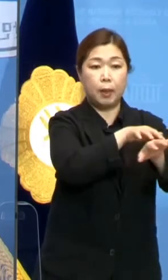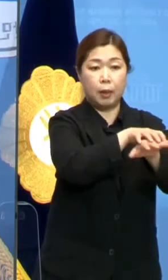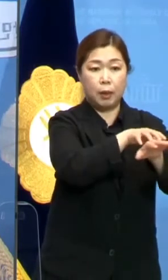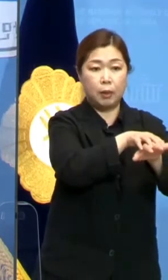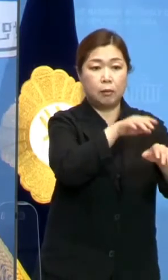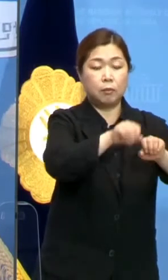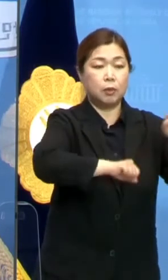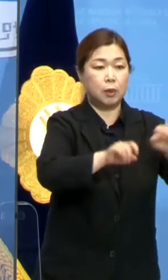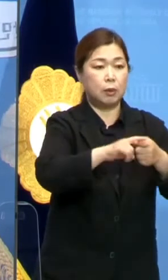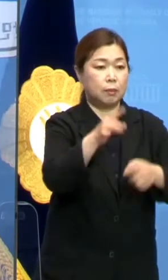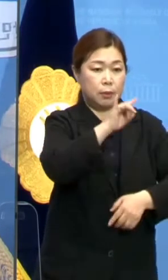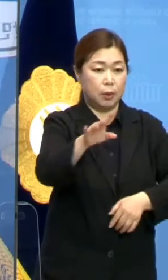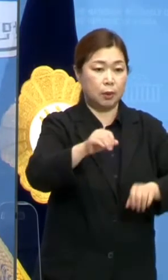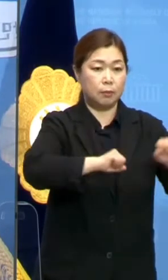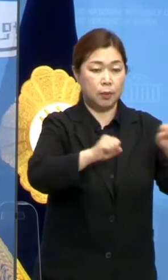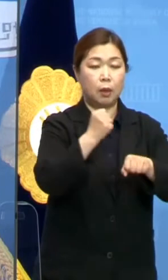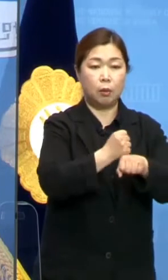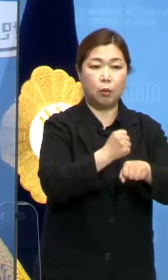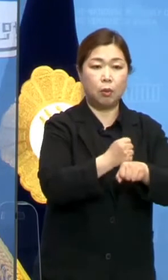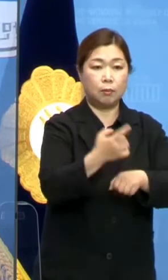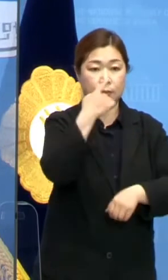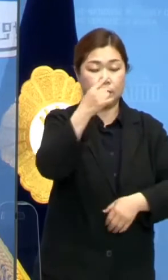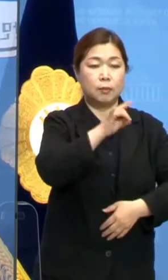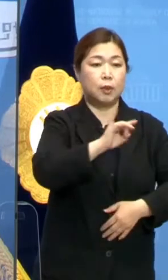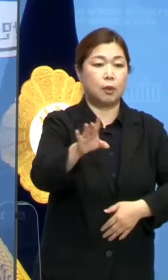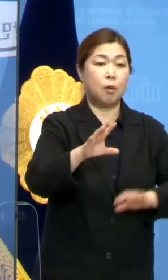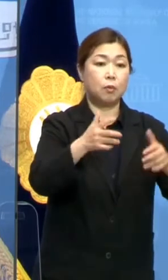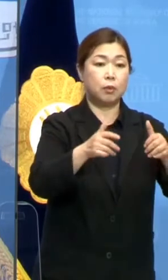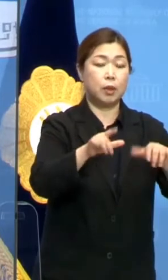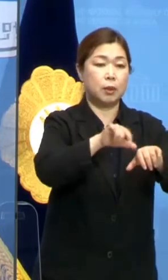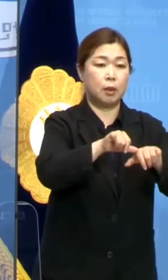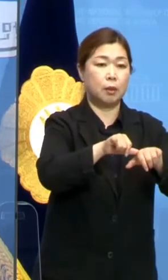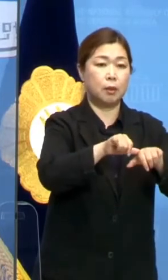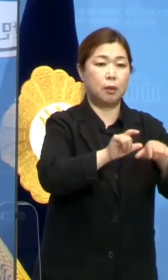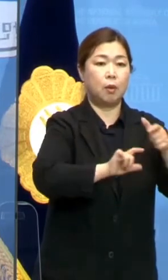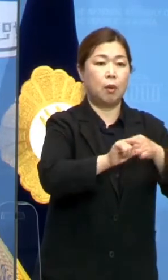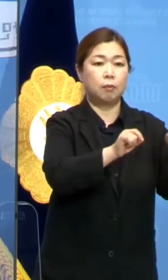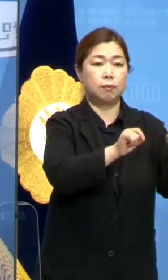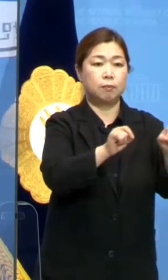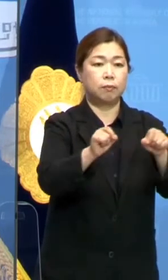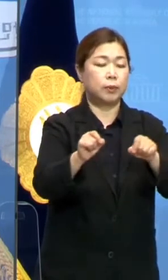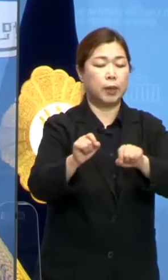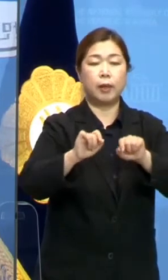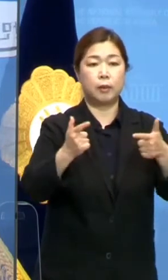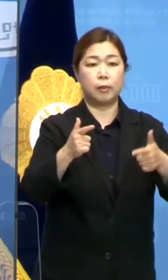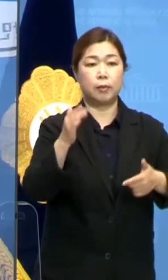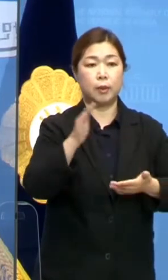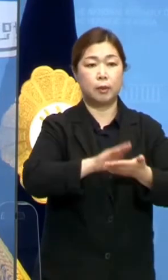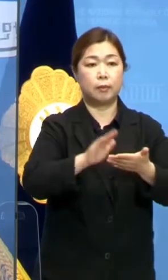움직임에 단호히 맞설 것이며 결단코 국회의 시간을 멈추지 않을